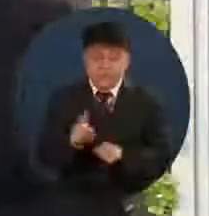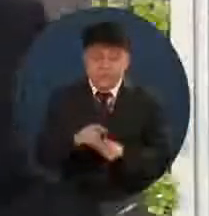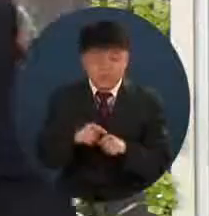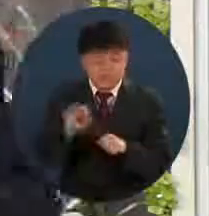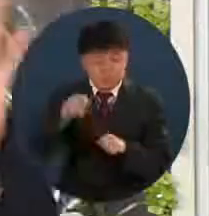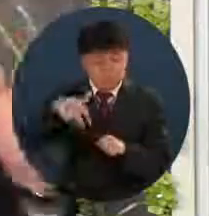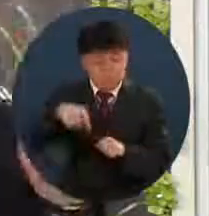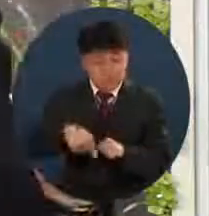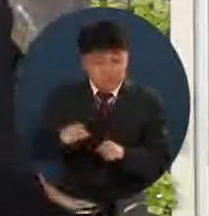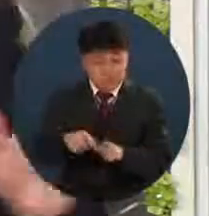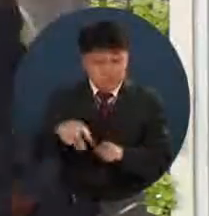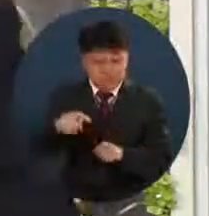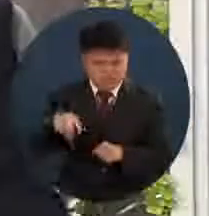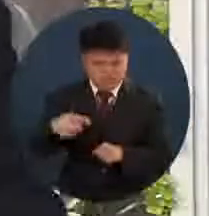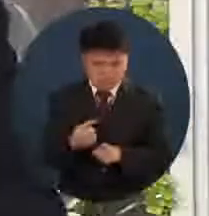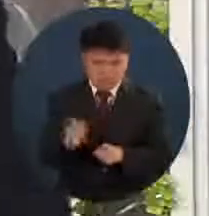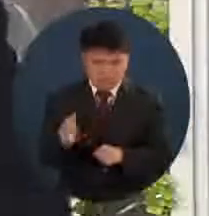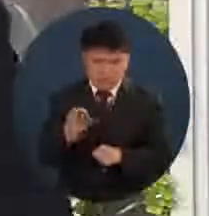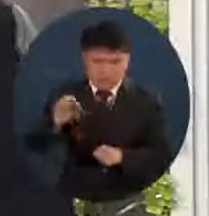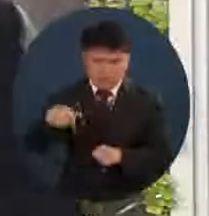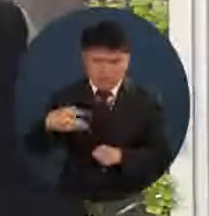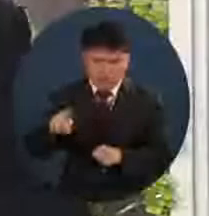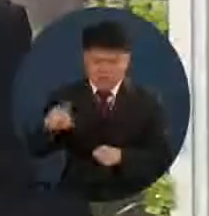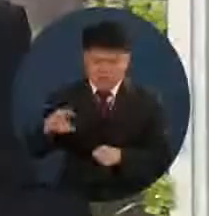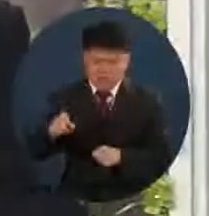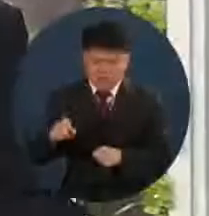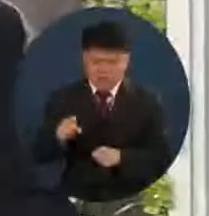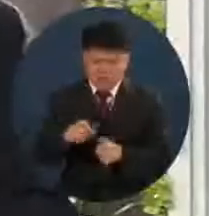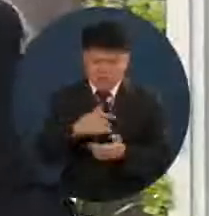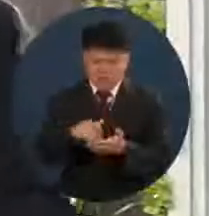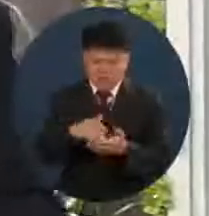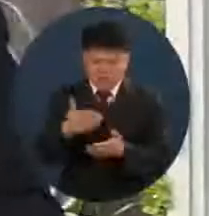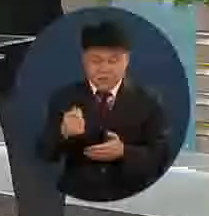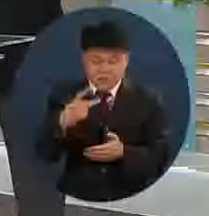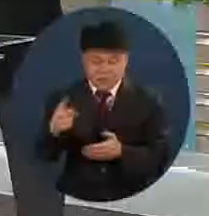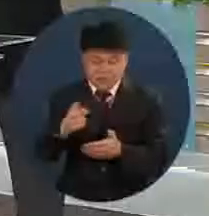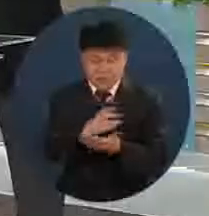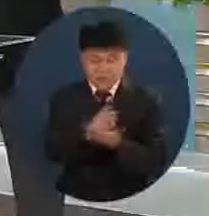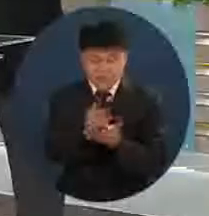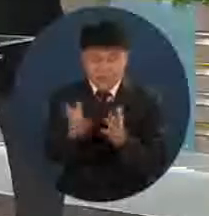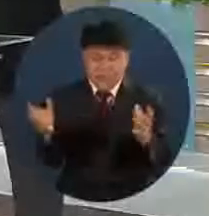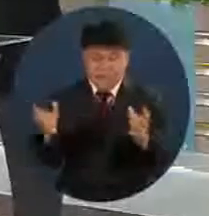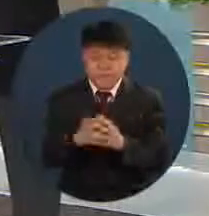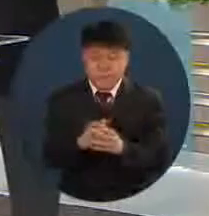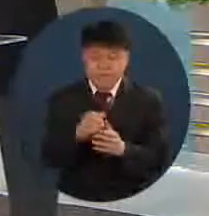우주는 수소부터 우라늄까지 92가지 원소로 구성되어 있습니다.